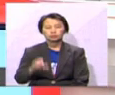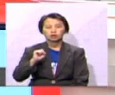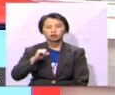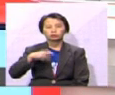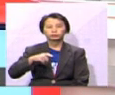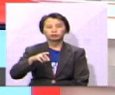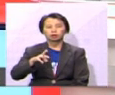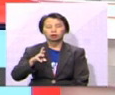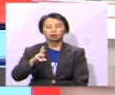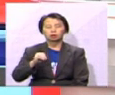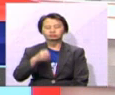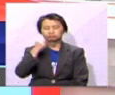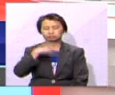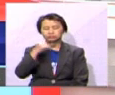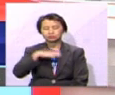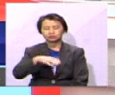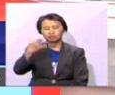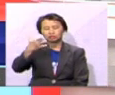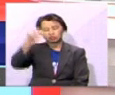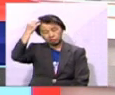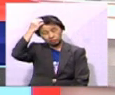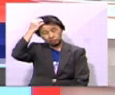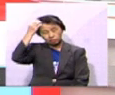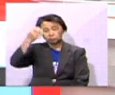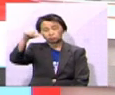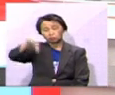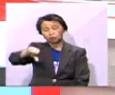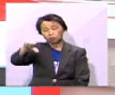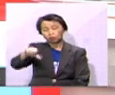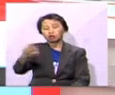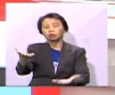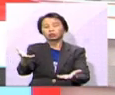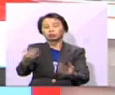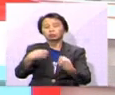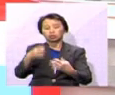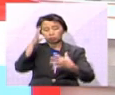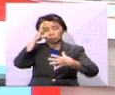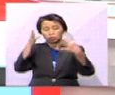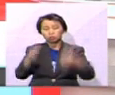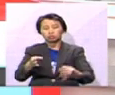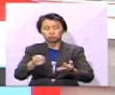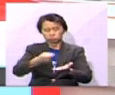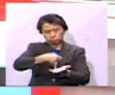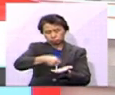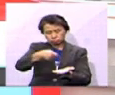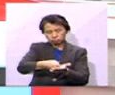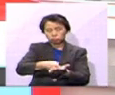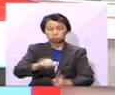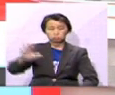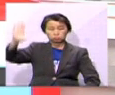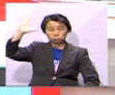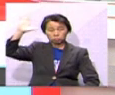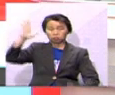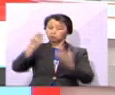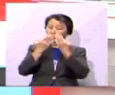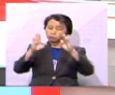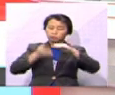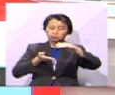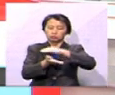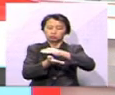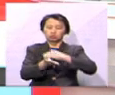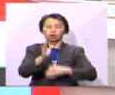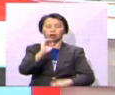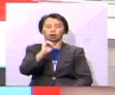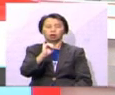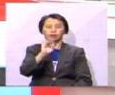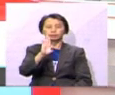SPRM kesal dengan sikap Kerajaan Negeri Selangor yang masih gagal memberi sebarang kata putus untuk menandatangani dan melafaz ikrar bebas rasuah